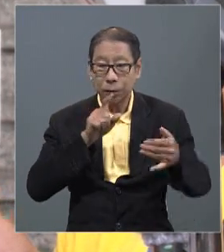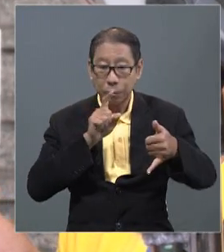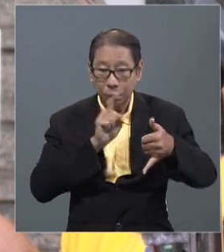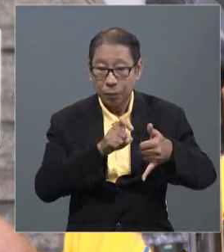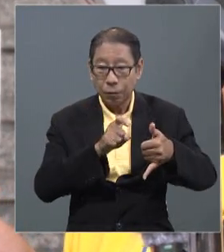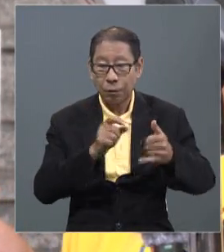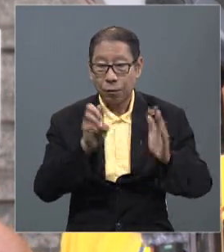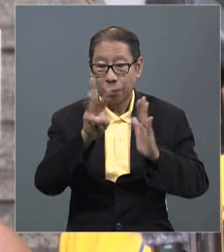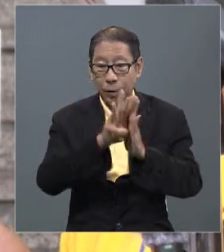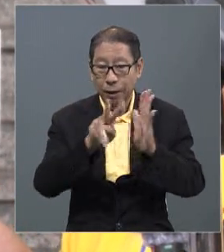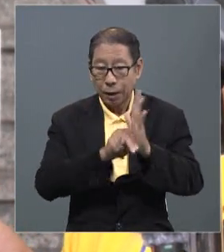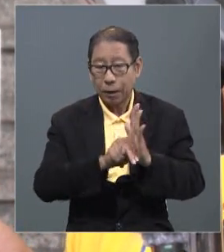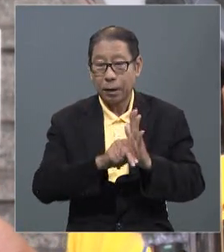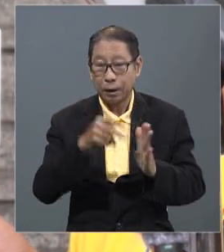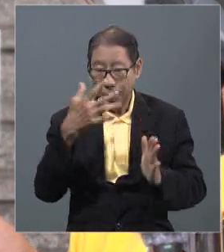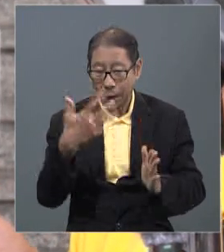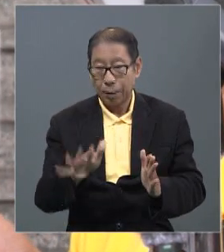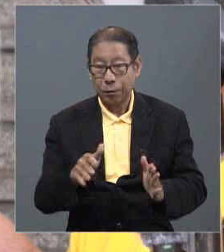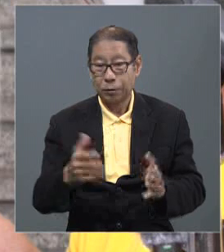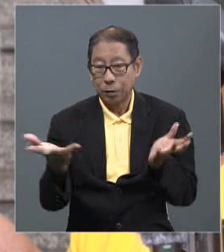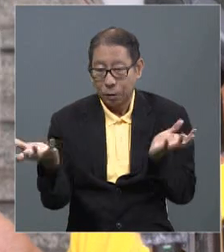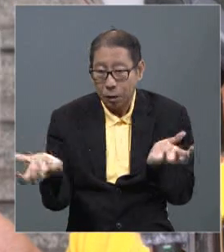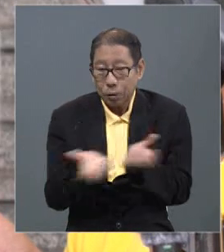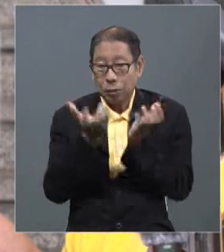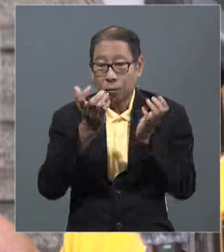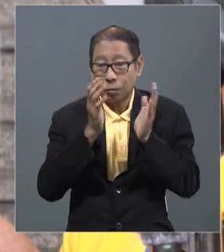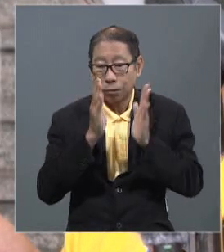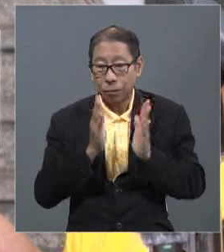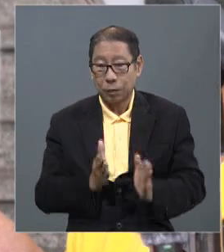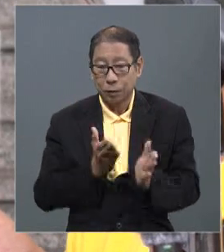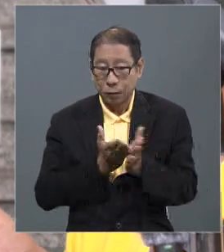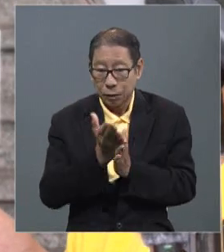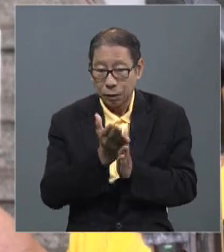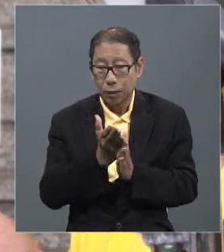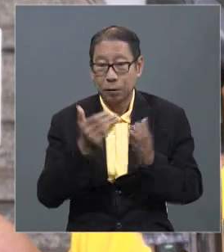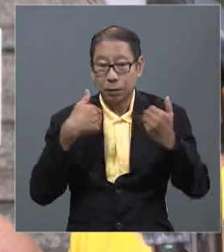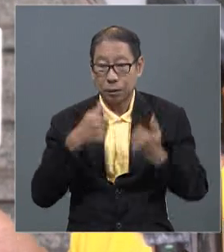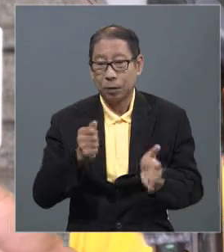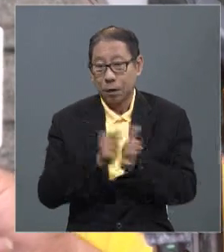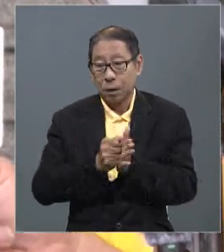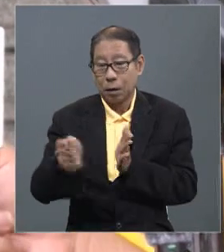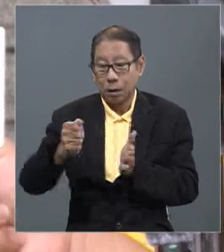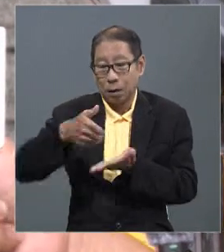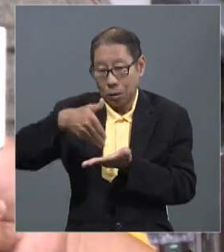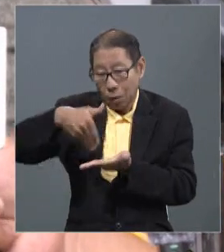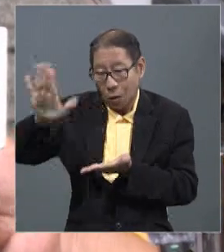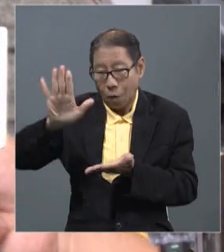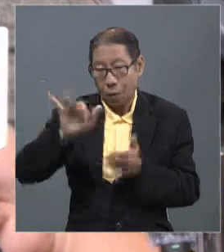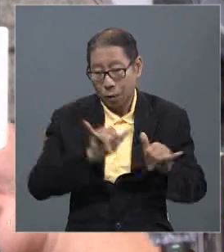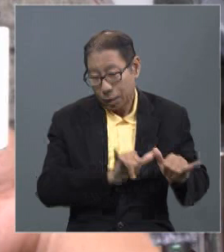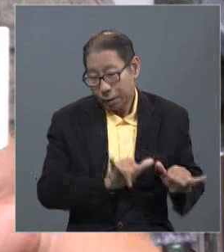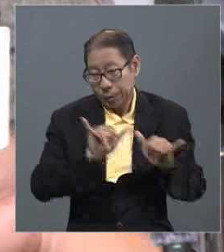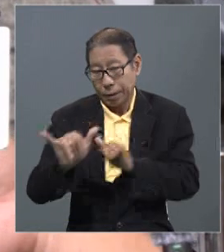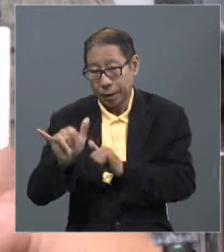ป็นการกระทบสิทธิ์นะของผู้ถูกตั้งเพราะนั้นการจะให้ออกนะหรือว่าการจะให้ย้าย